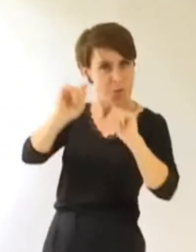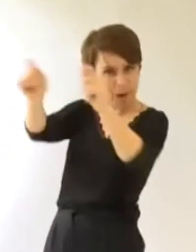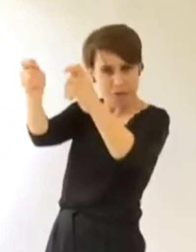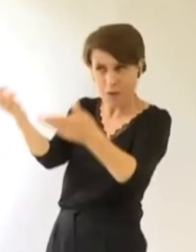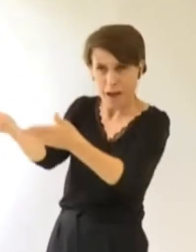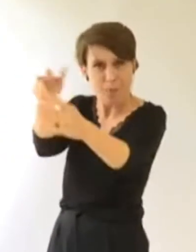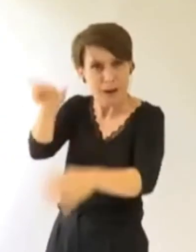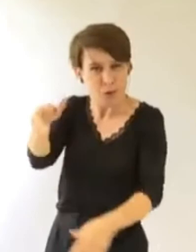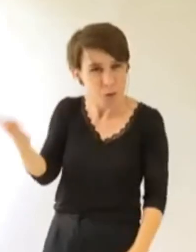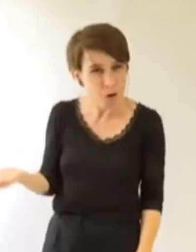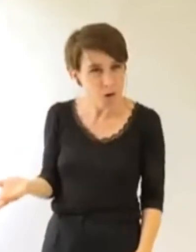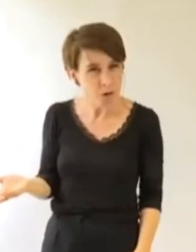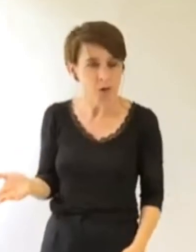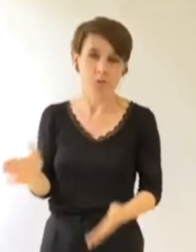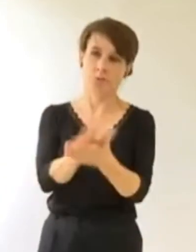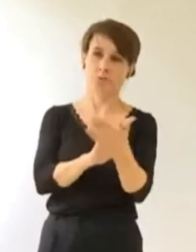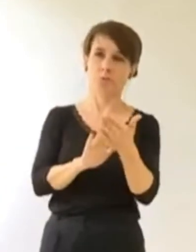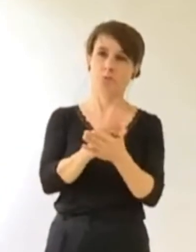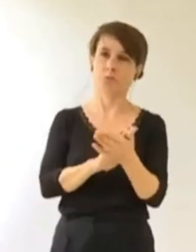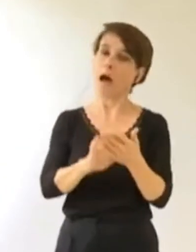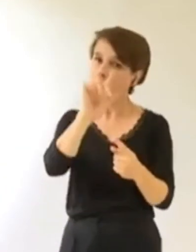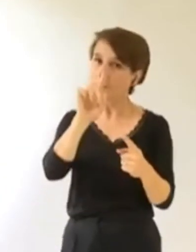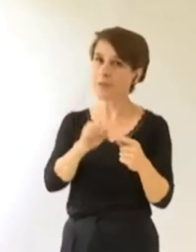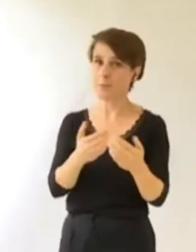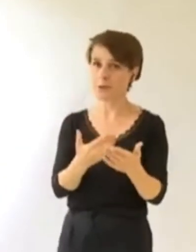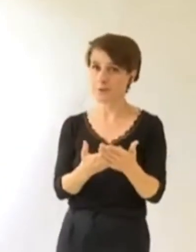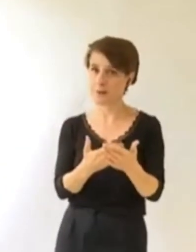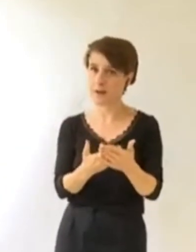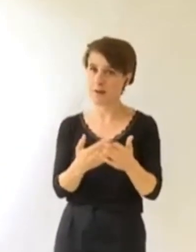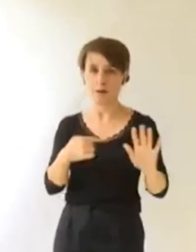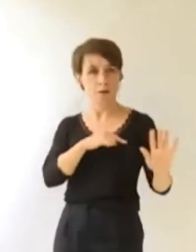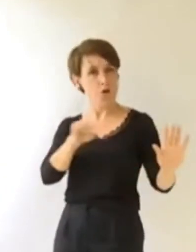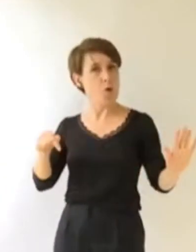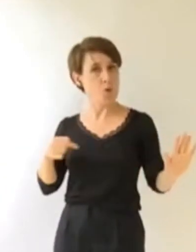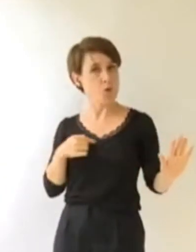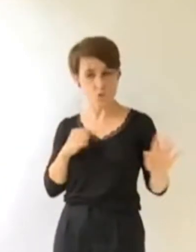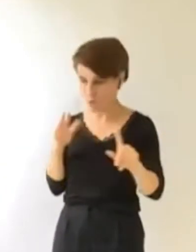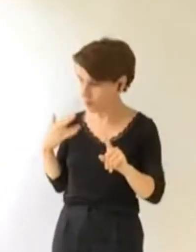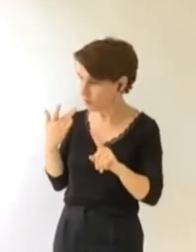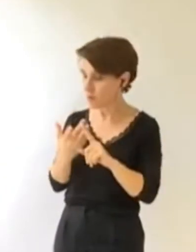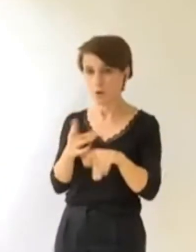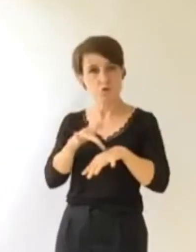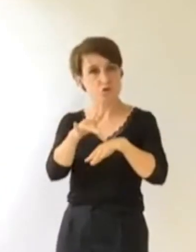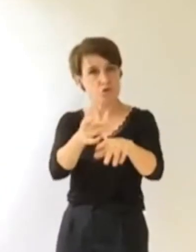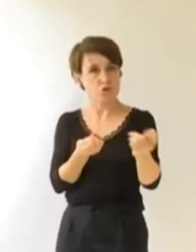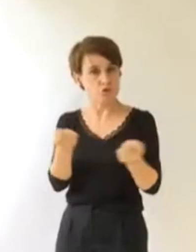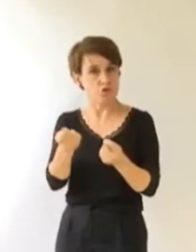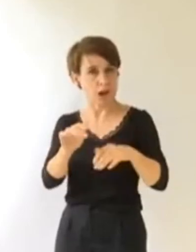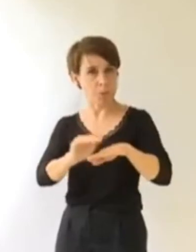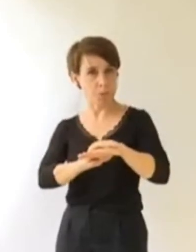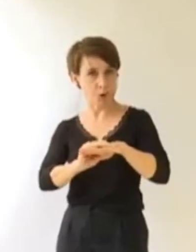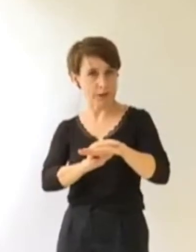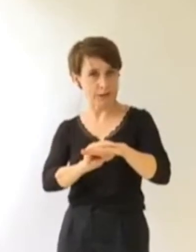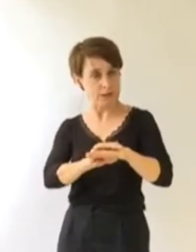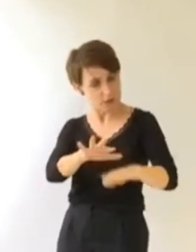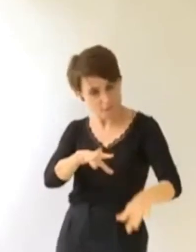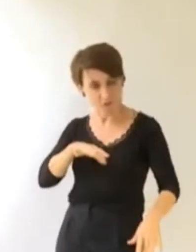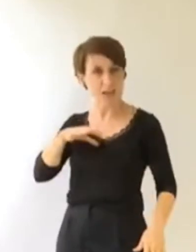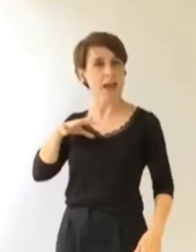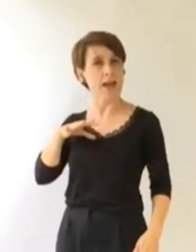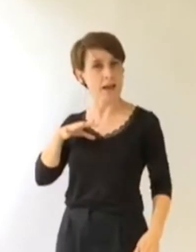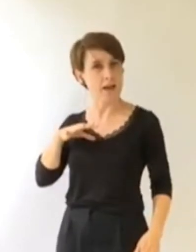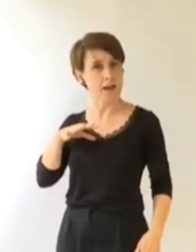tous ces sujets-là, permettez-moi de vous dire qu'effectivement, nous avons conduit des politiques dont nous sommes extrêmement fiers, et j'aimerais que vous, au